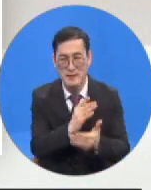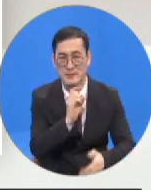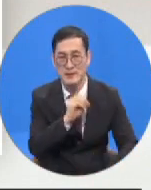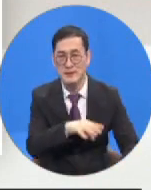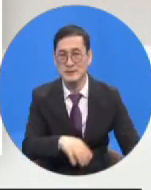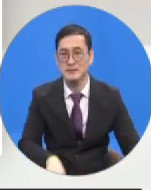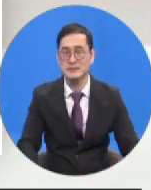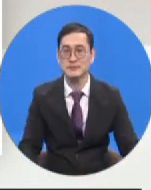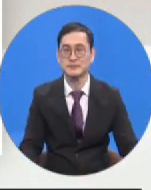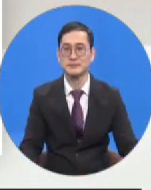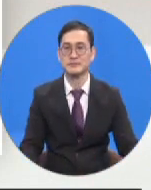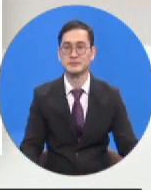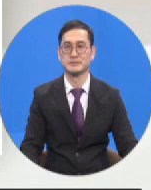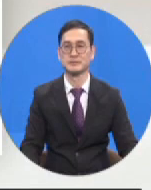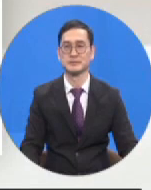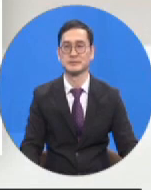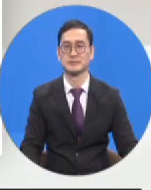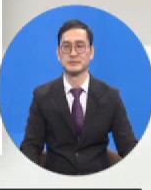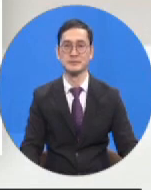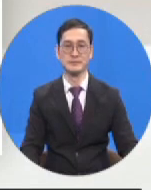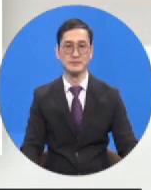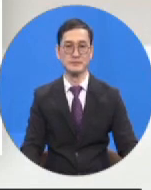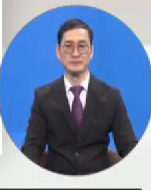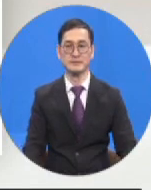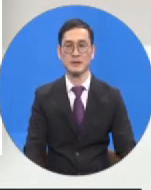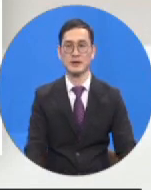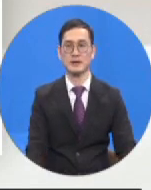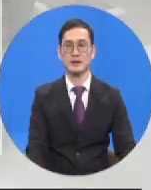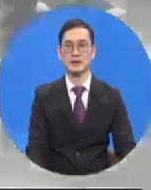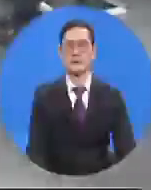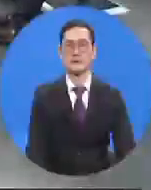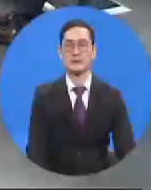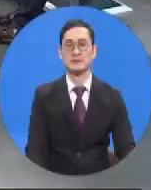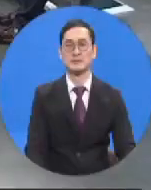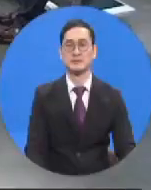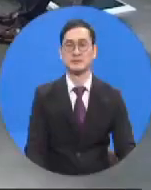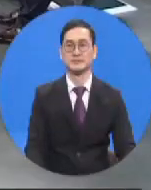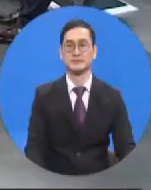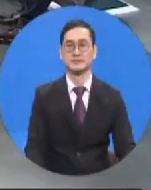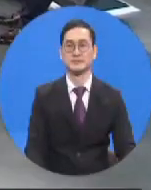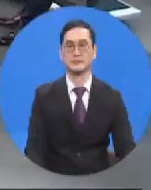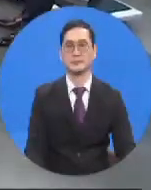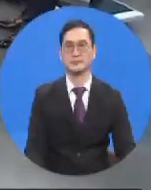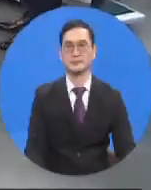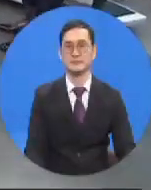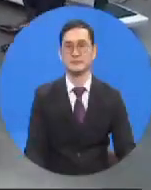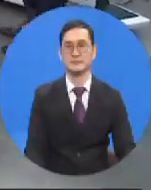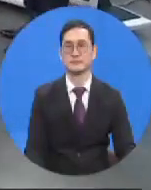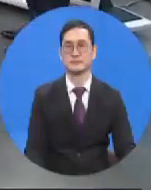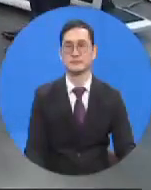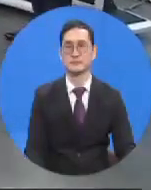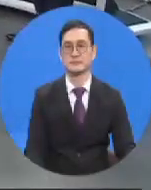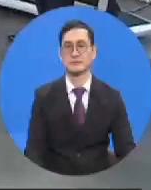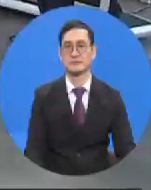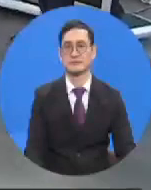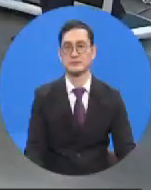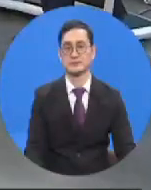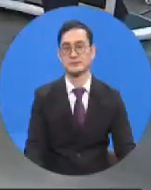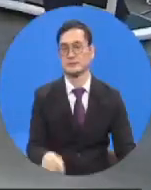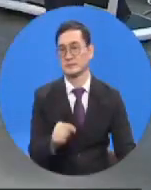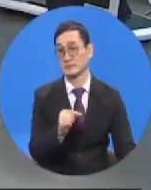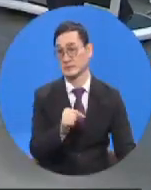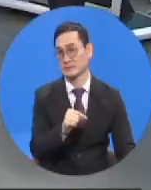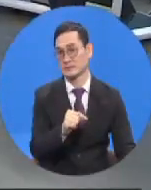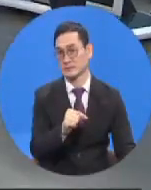이 말을 함으로써 지금 저희도 이렇게 얘기를 하고 있지 않습니까? 맞다 그러다 돈은 어쩔 거냐 대상은 어떻게 할 거냐. 일단